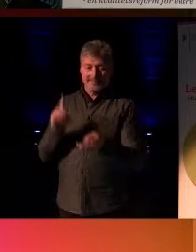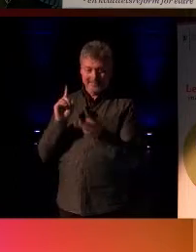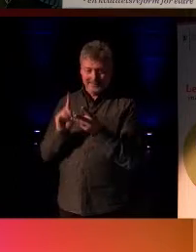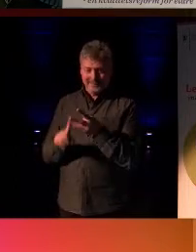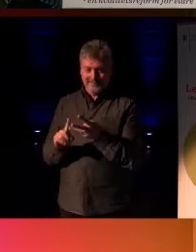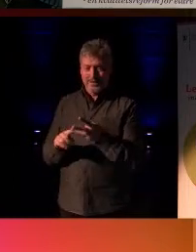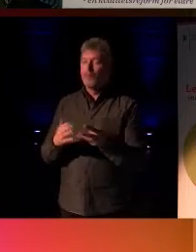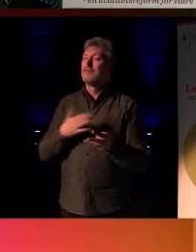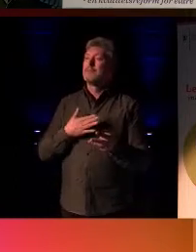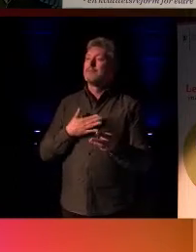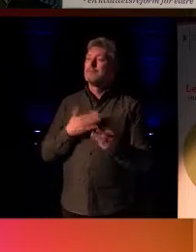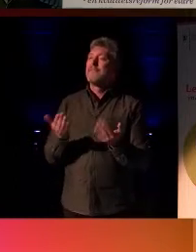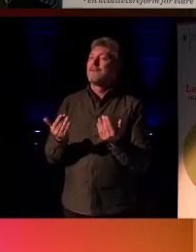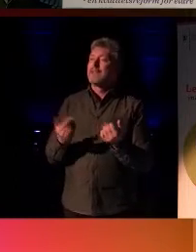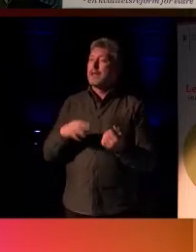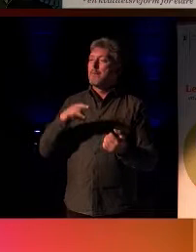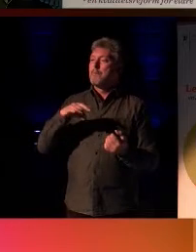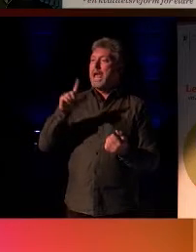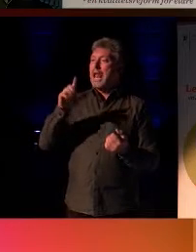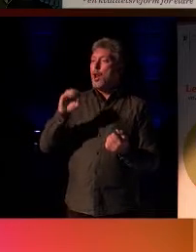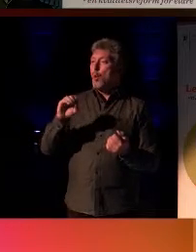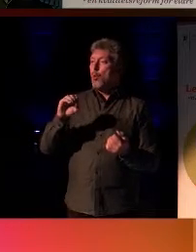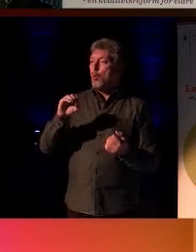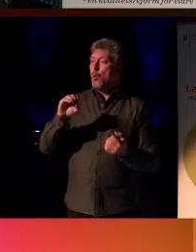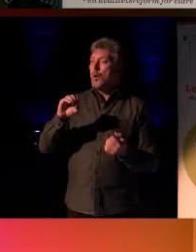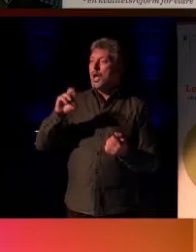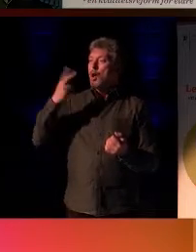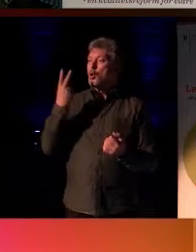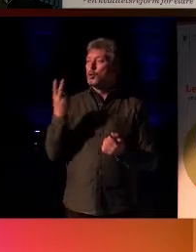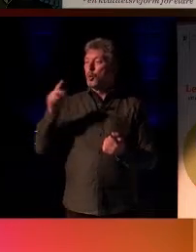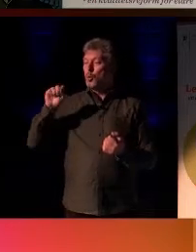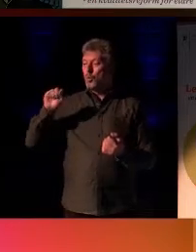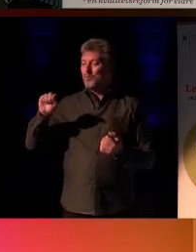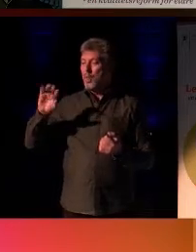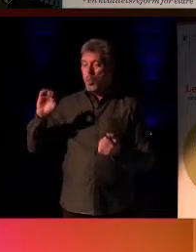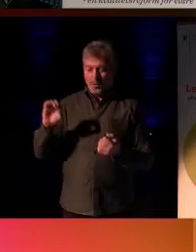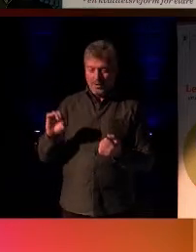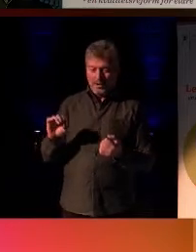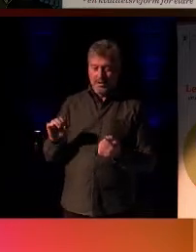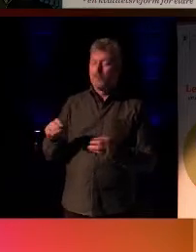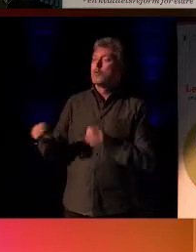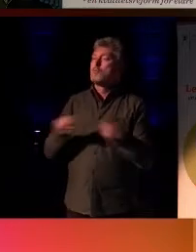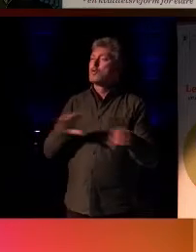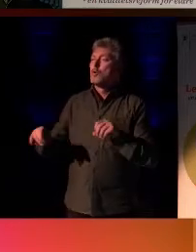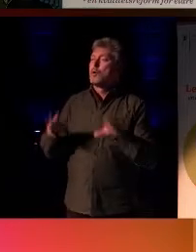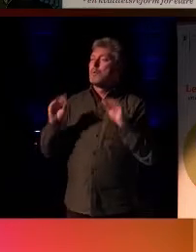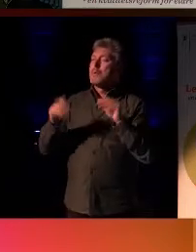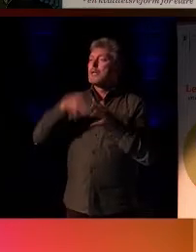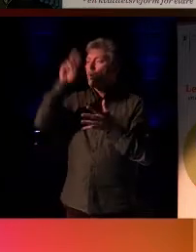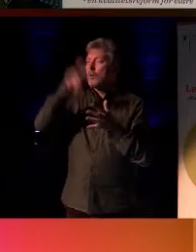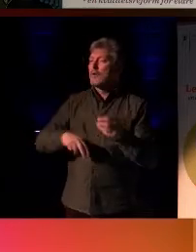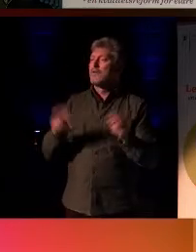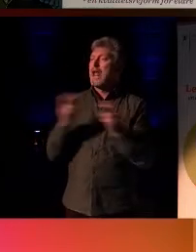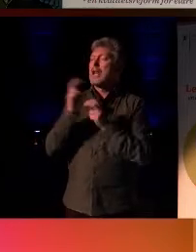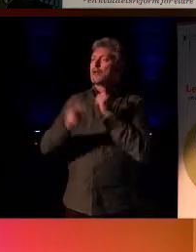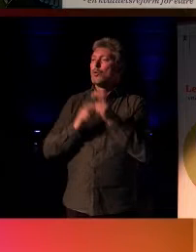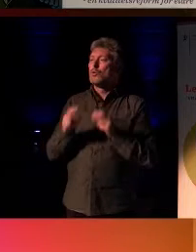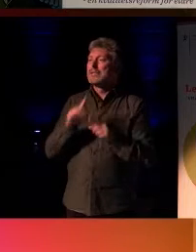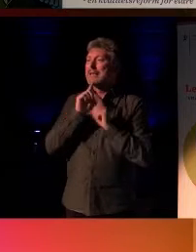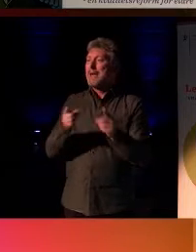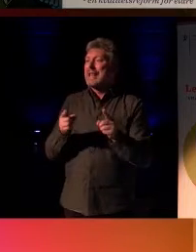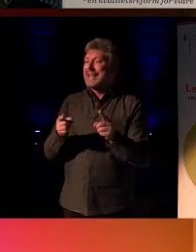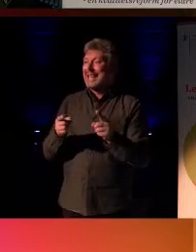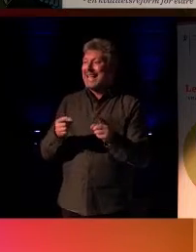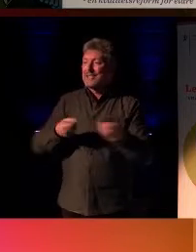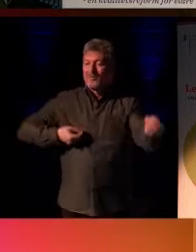Og vi venter på PLO 2.0, som sorterer og gir mye bedre oversikt over disse elektroniske meldingene vi sender til hverandre.